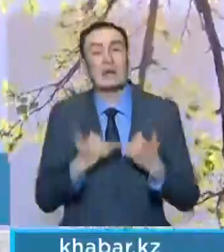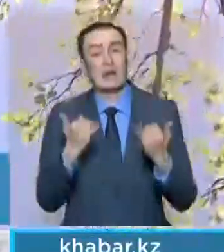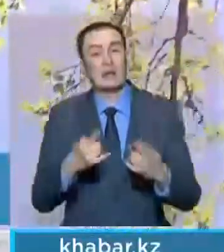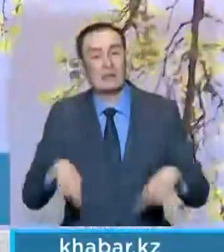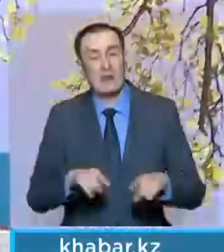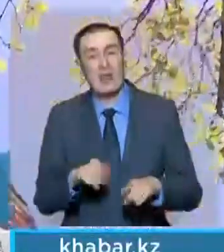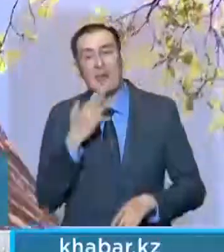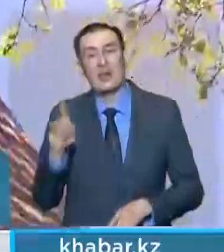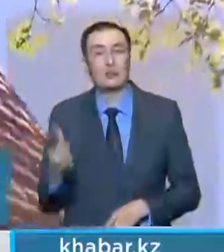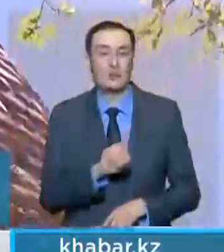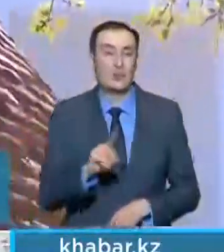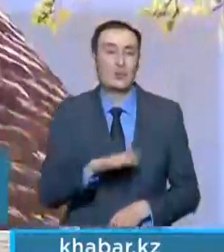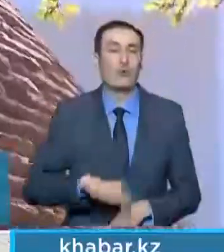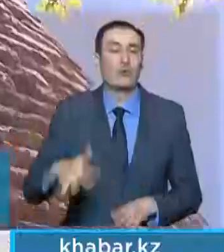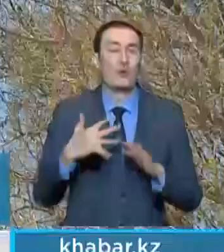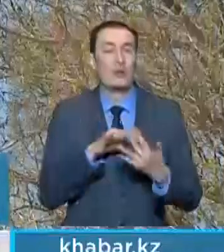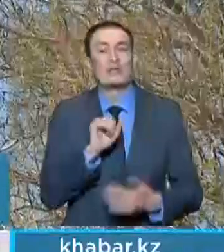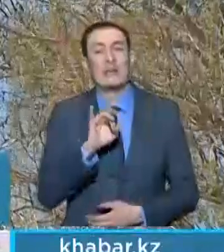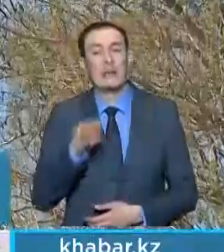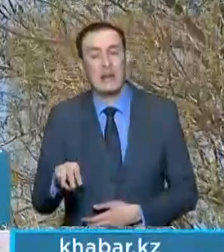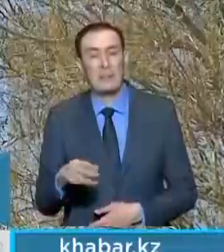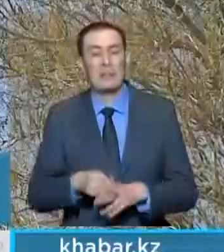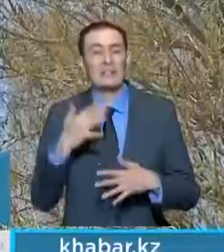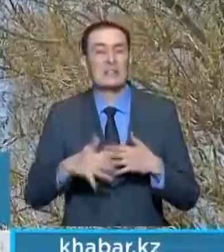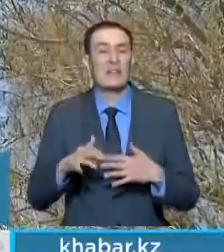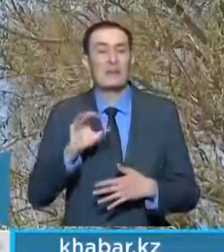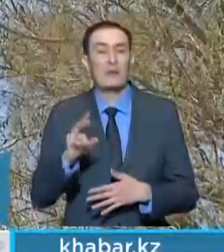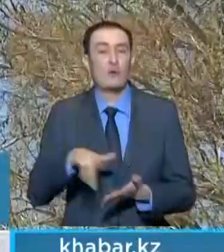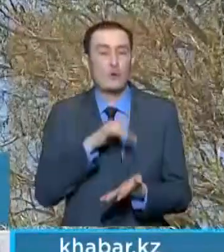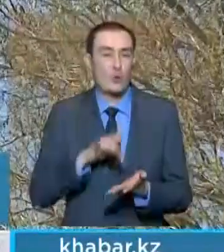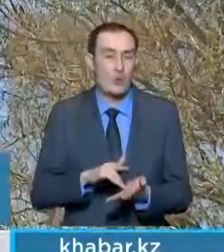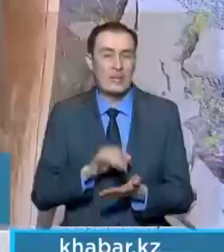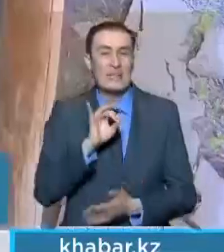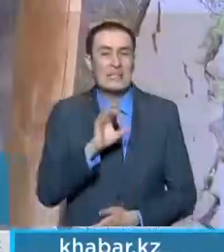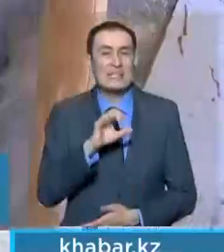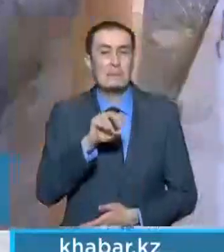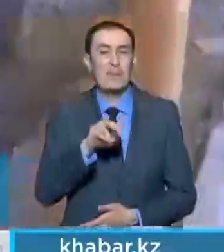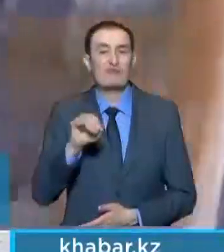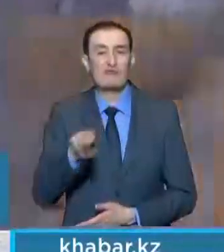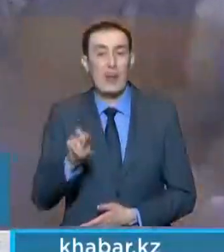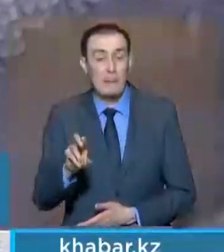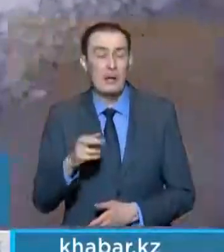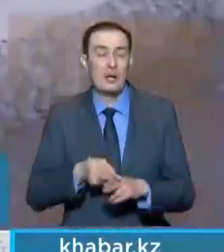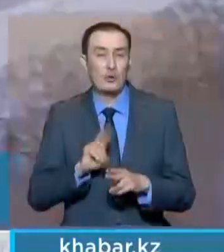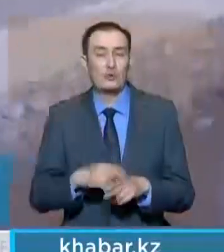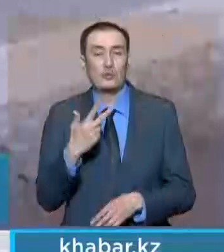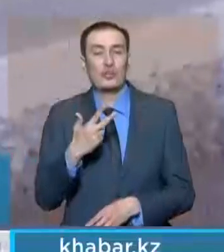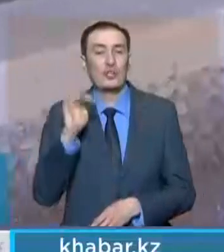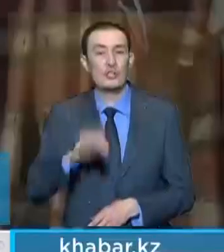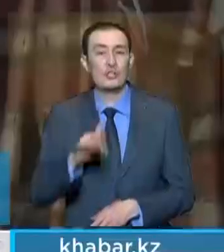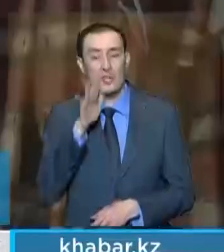организовали экскурсию по жилому массиву Сайрам. Это средневековый город из Пиджаб, которому больше 3000 лет. И об